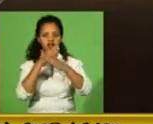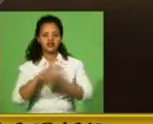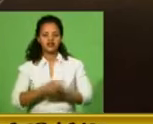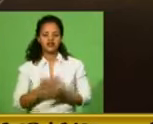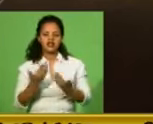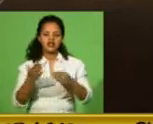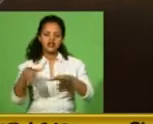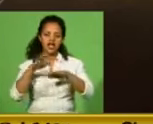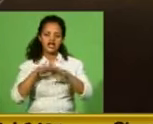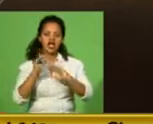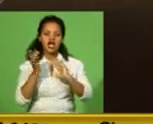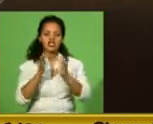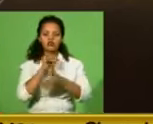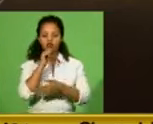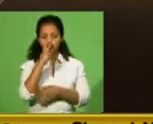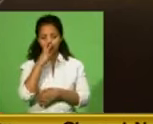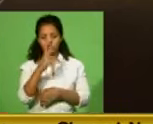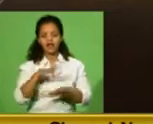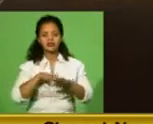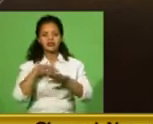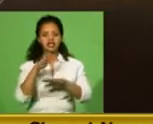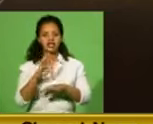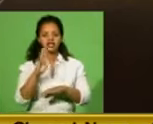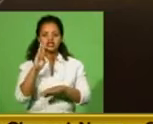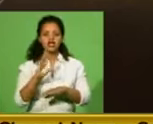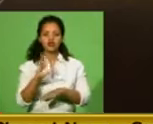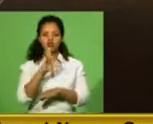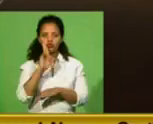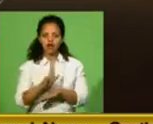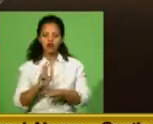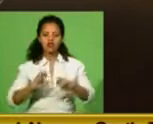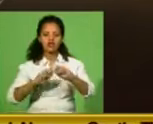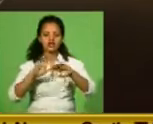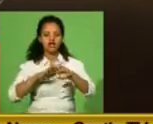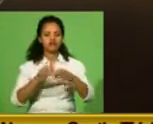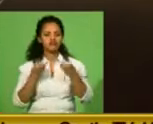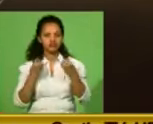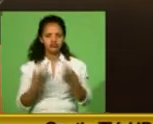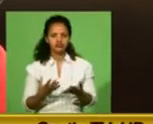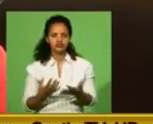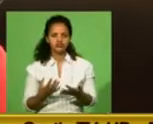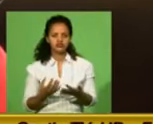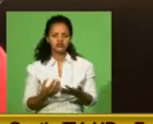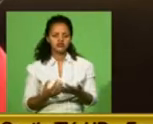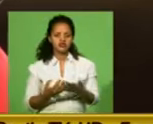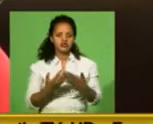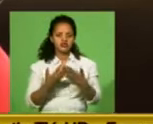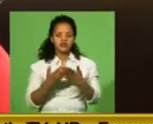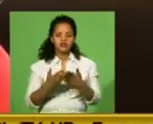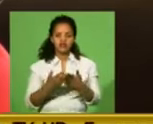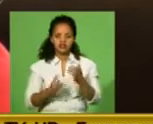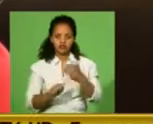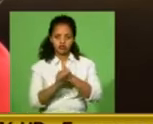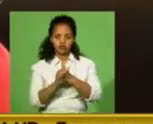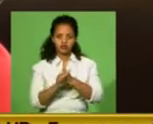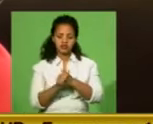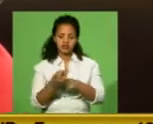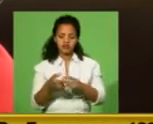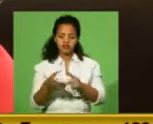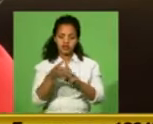ላይ አለመሆናቸውን አይተናል። በተለይ ሳንኩራ ወረዳ ላይ ብዙ ኬዝ ቢከሰት